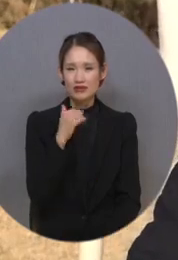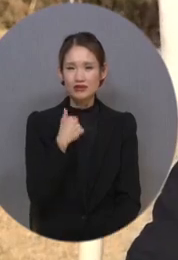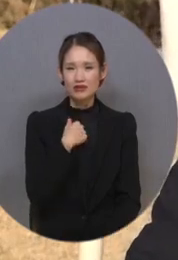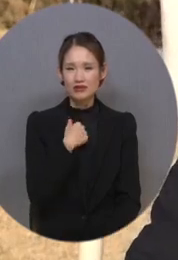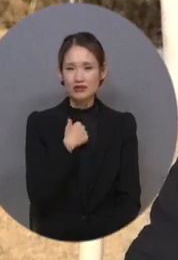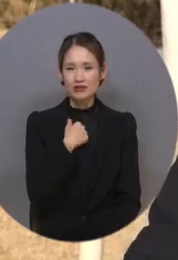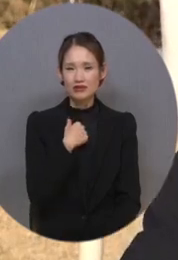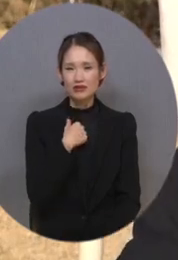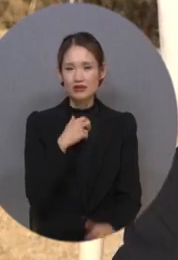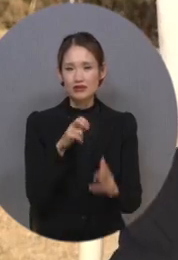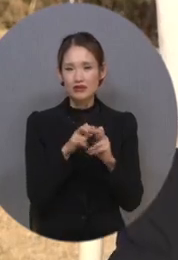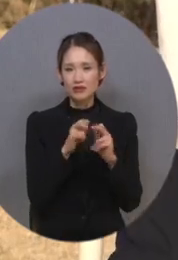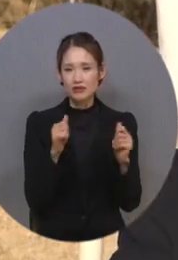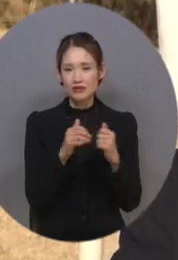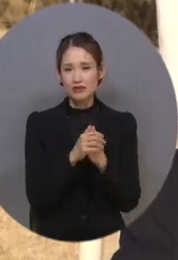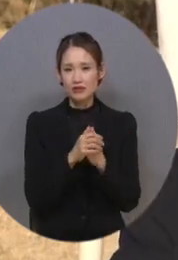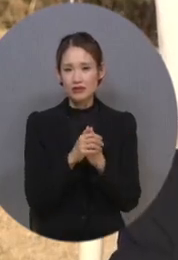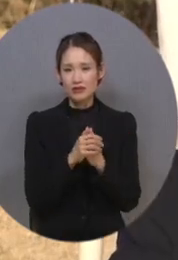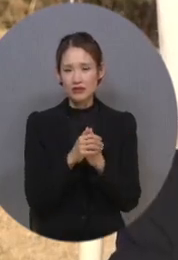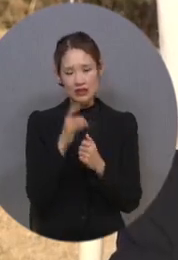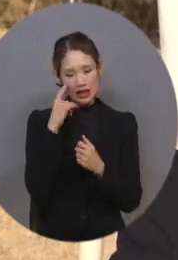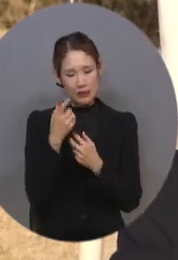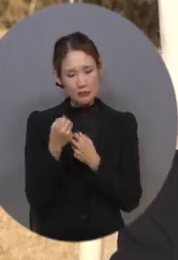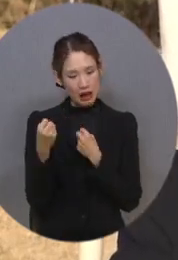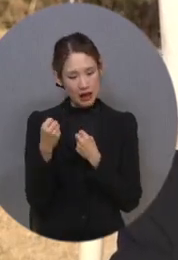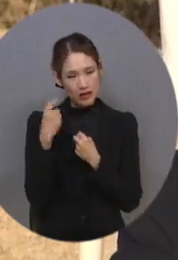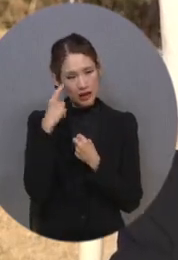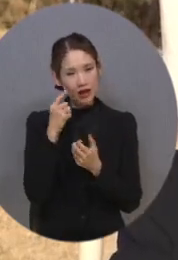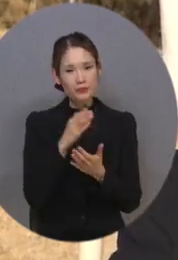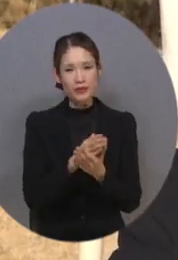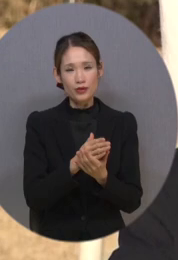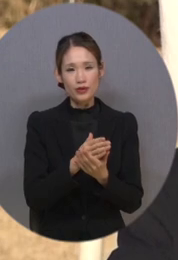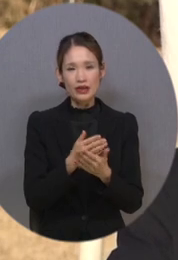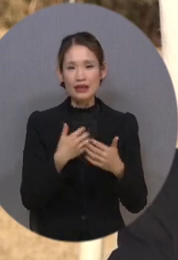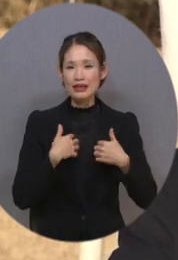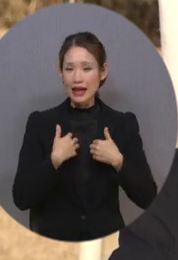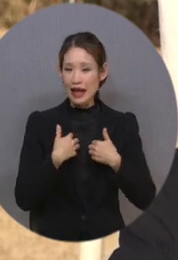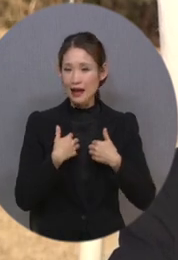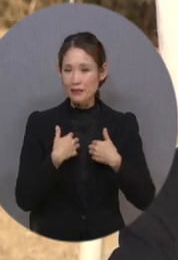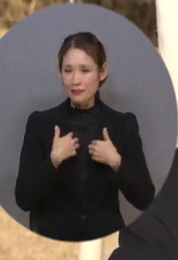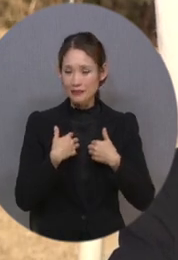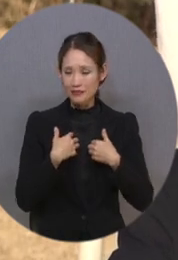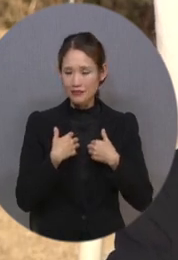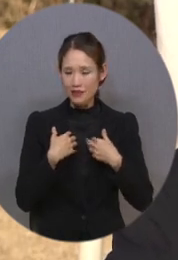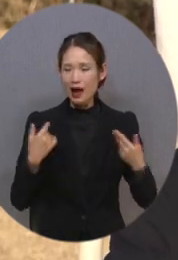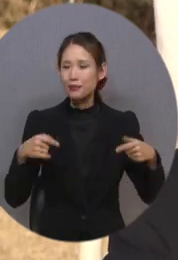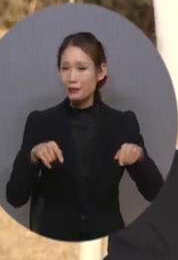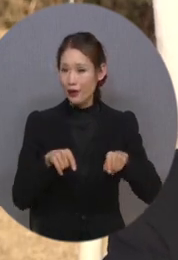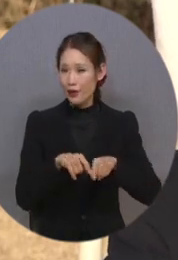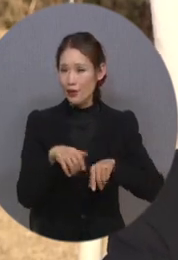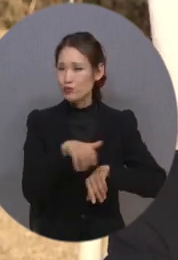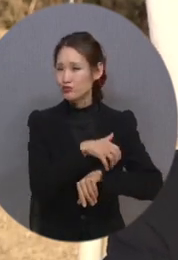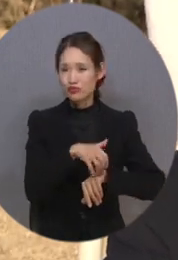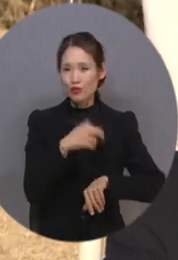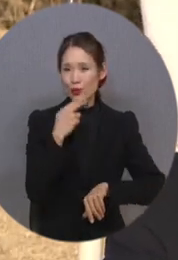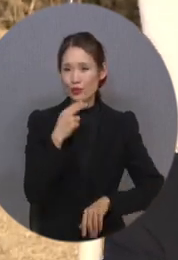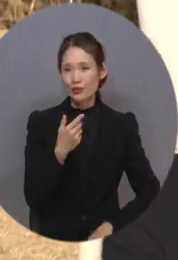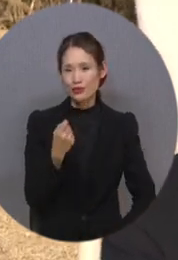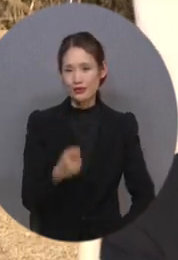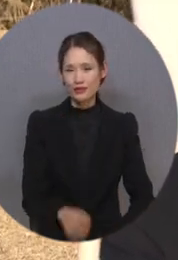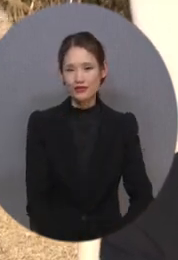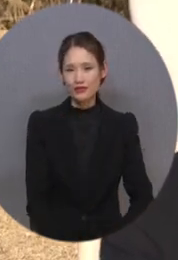이 장애인이라고 이렇게 따로 하지 않아도 경기 게임에서 전혀 불편함이 없었던 것 같아요. 맞아.